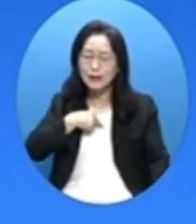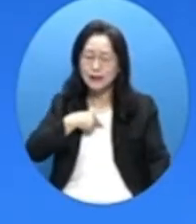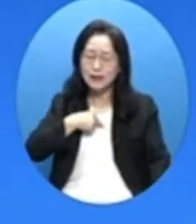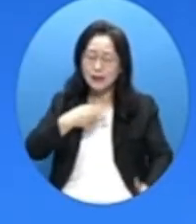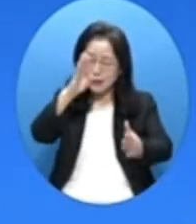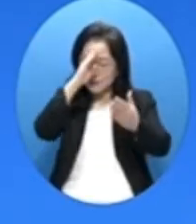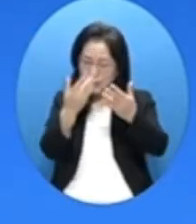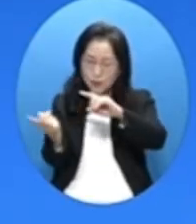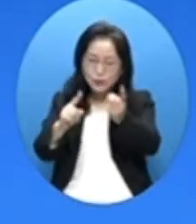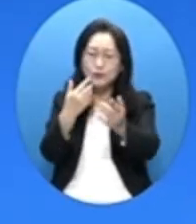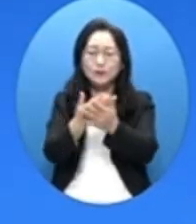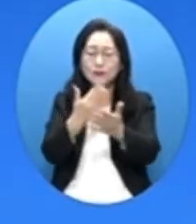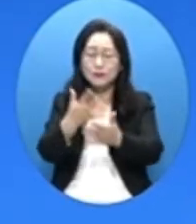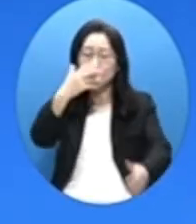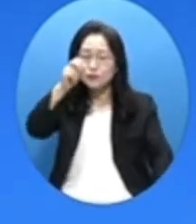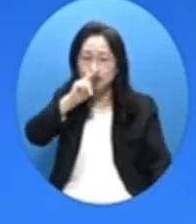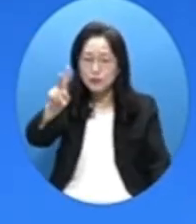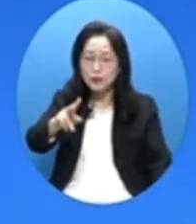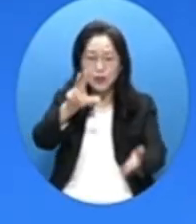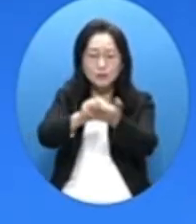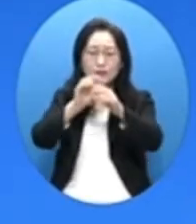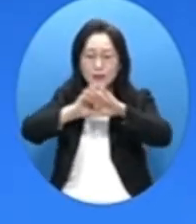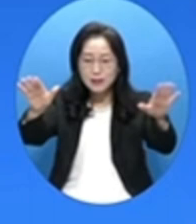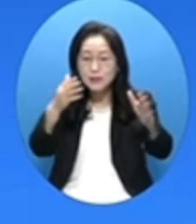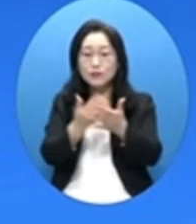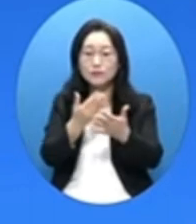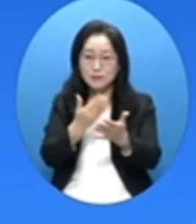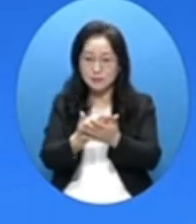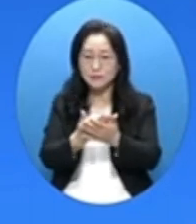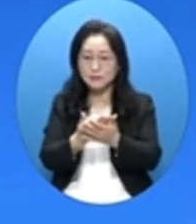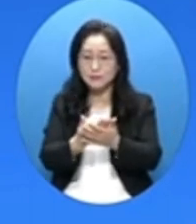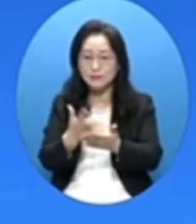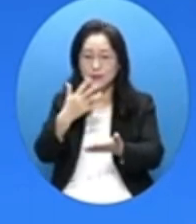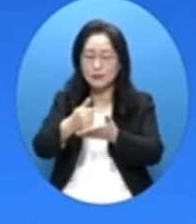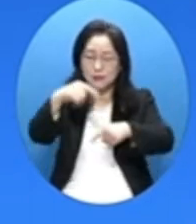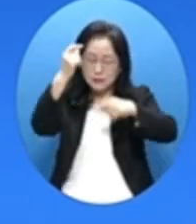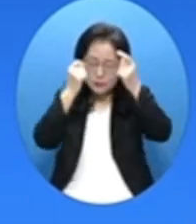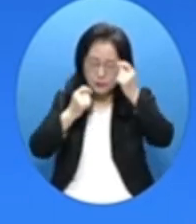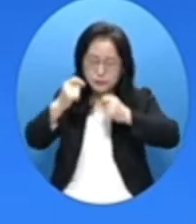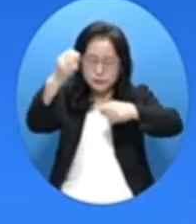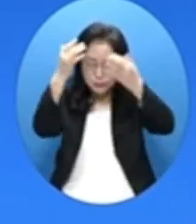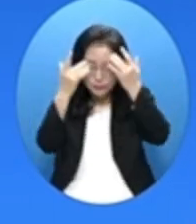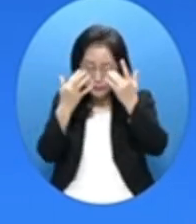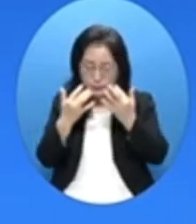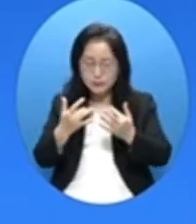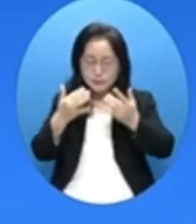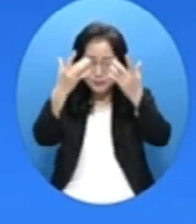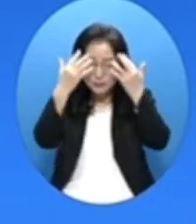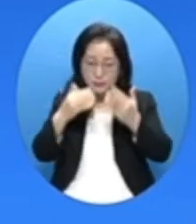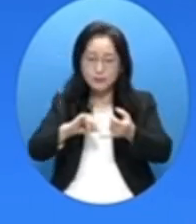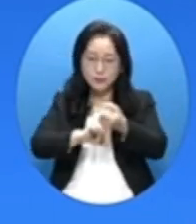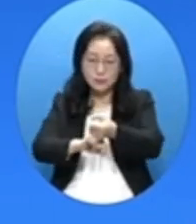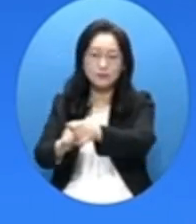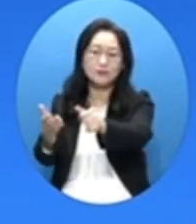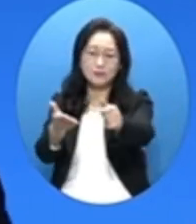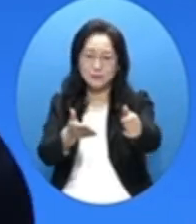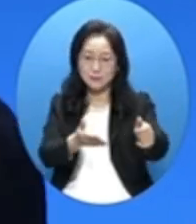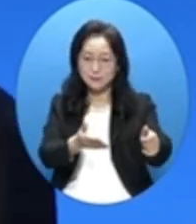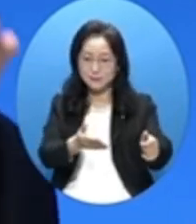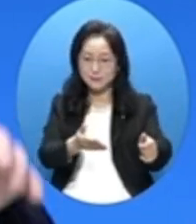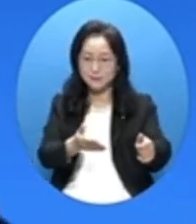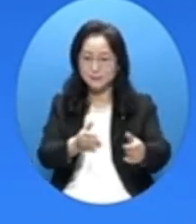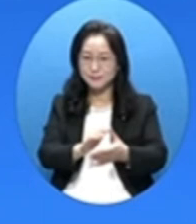들면서 고쳐 주옵소서 주여이 문제를 해결하여 주옵소서 주 앞에 눈물 흘리는 여러분 모두가 되기를 바랍니다